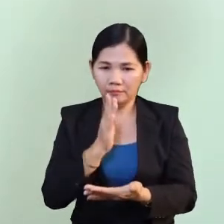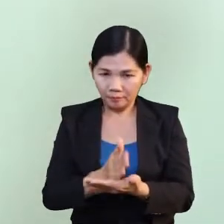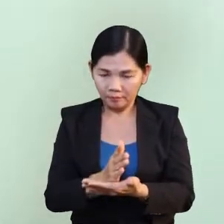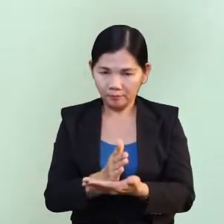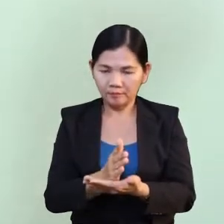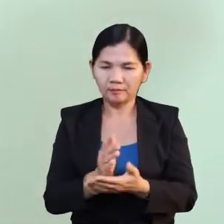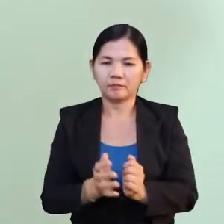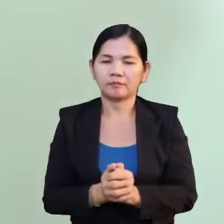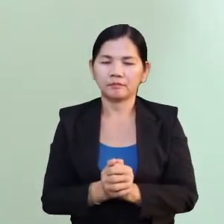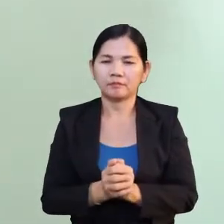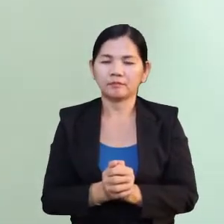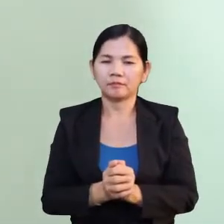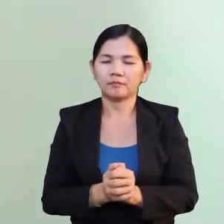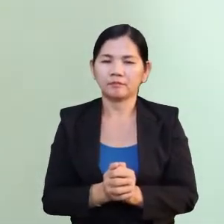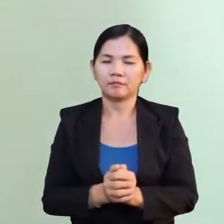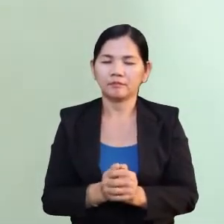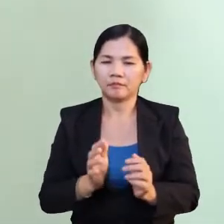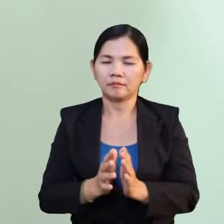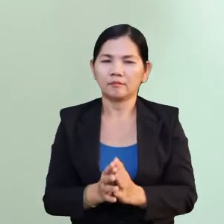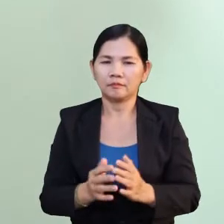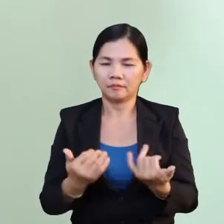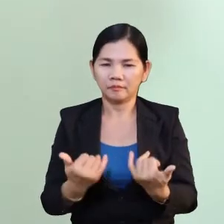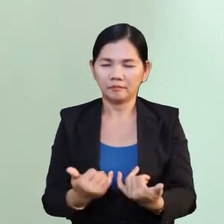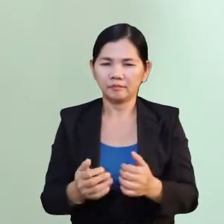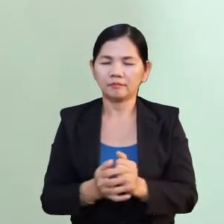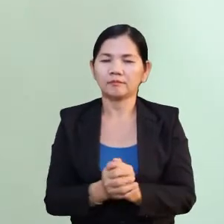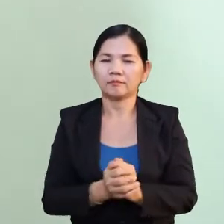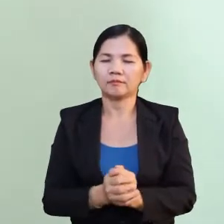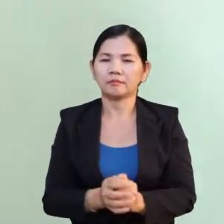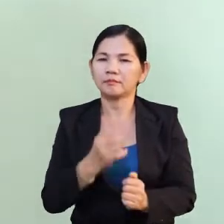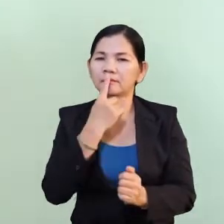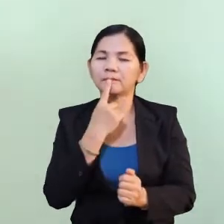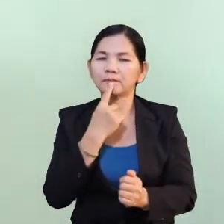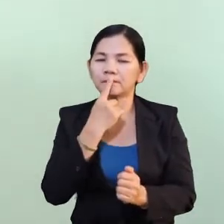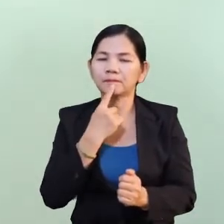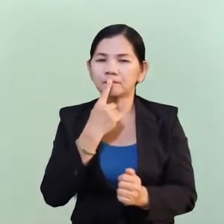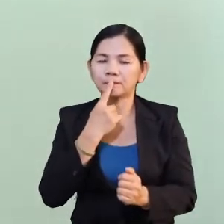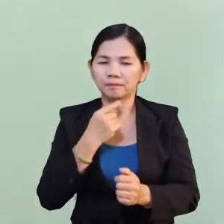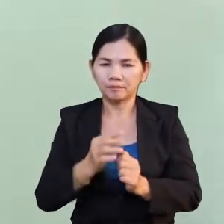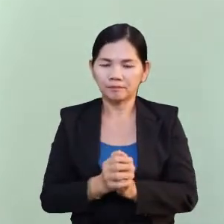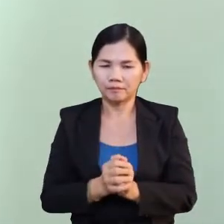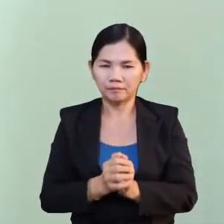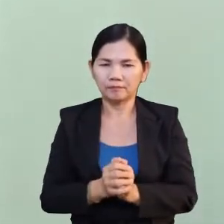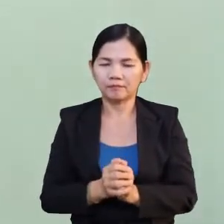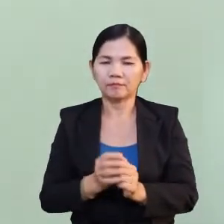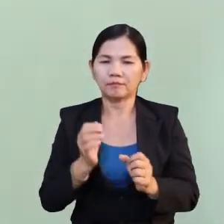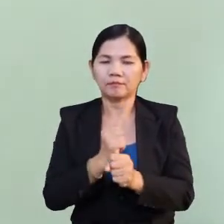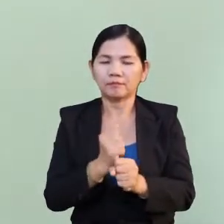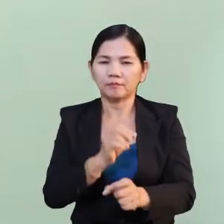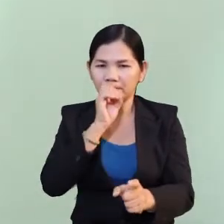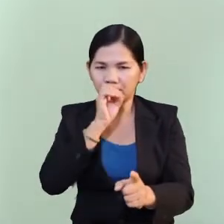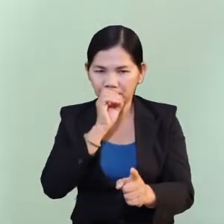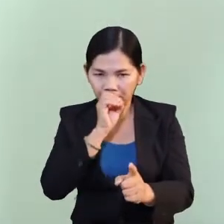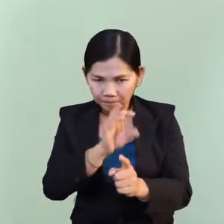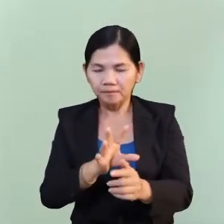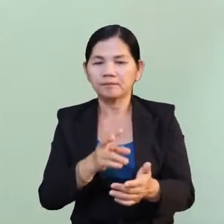នេះកូនចាអញ្ចឹងកូននិយាយប្រាប់អ្នកគ្រូឡើងវិញមើលតើភ្លើងពណ៌ក្រហមហ្នឹងគឺយើងបញ្ជាក់ថាអ្វីកូន